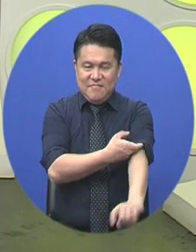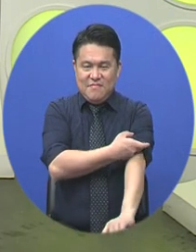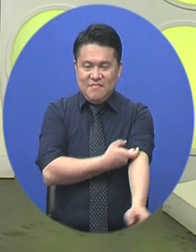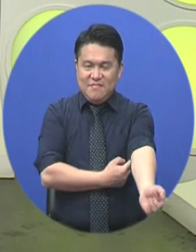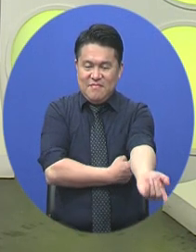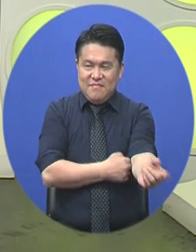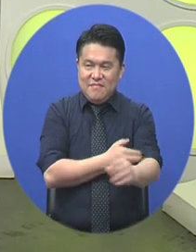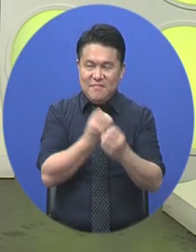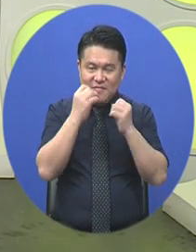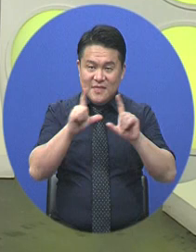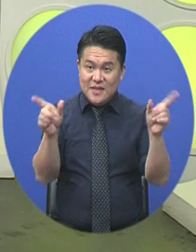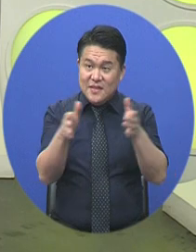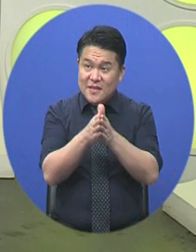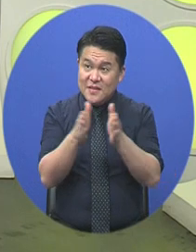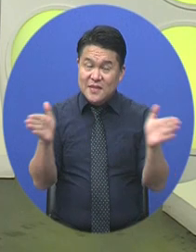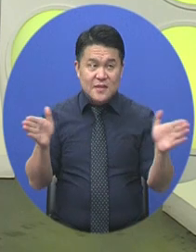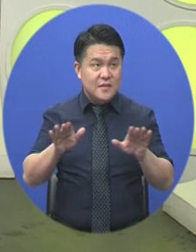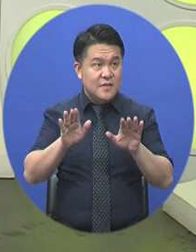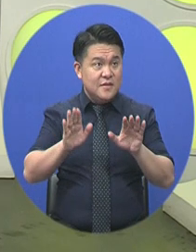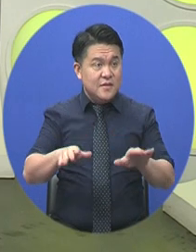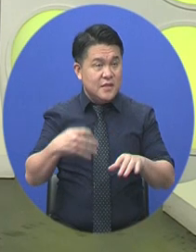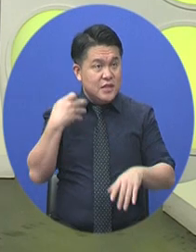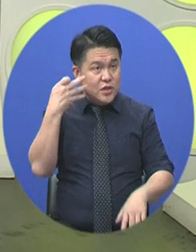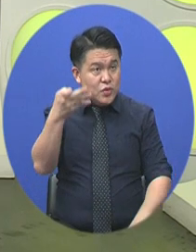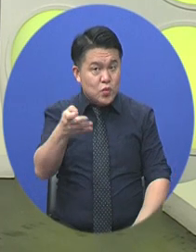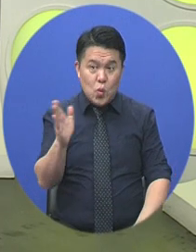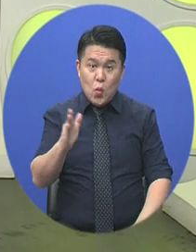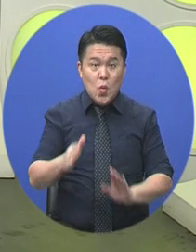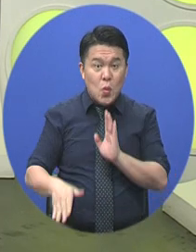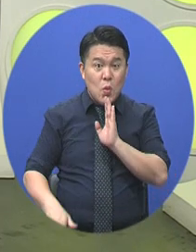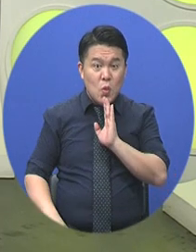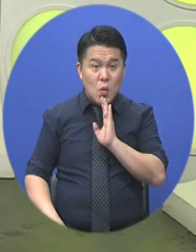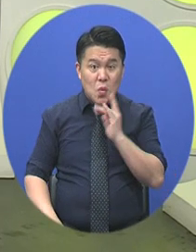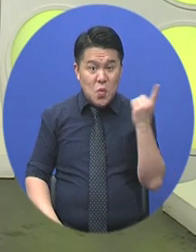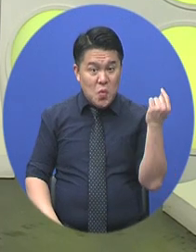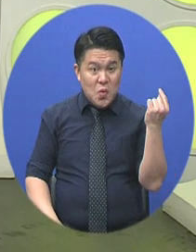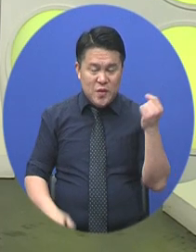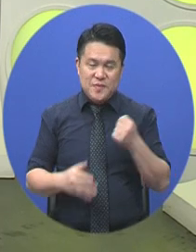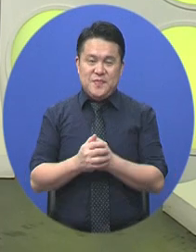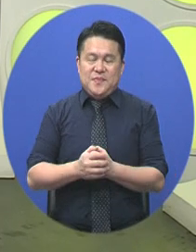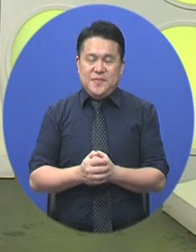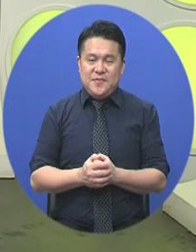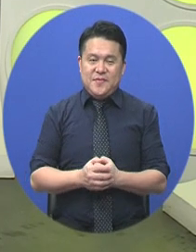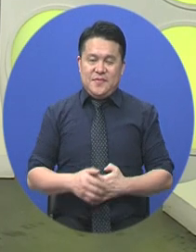새해가 밝은지도 지금 이제 거의 2주, 네, 지나고 있는 것 같은데,